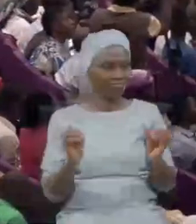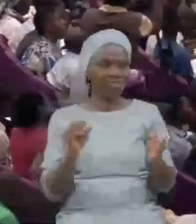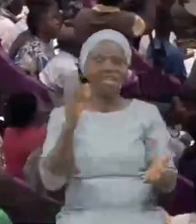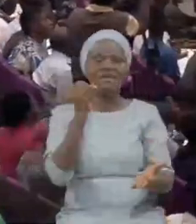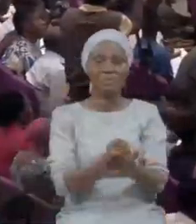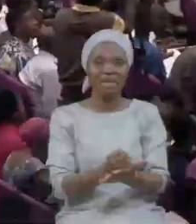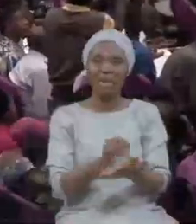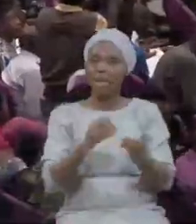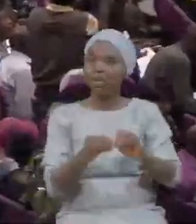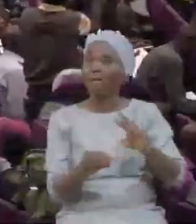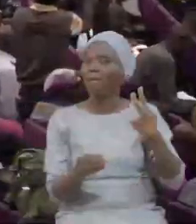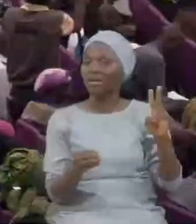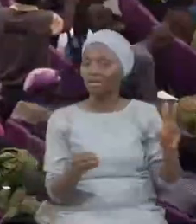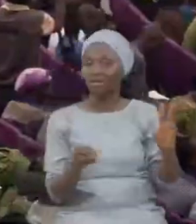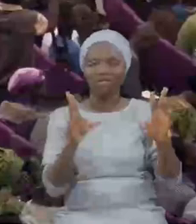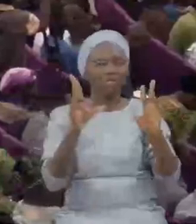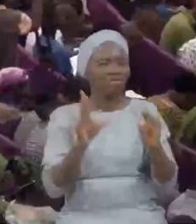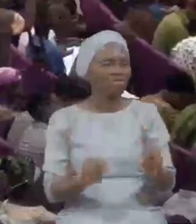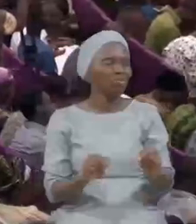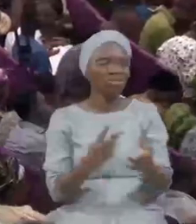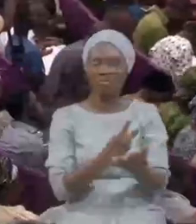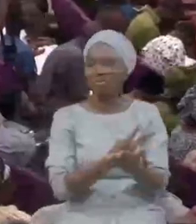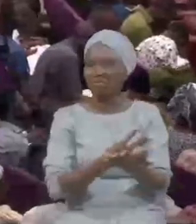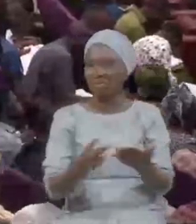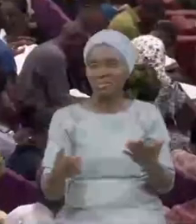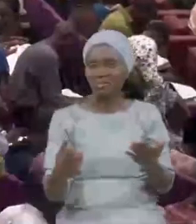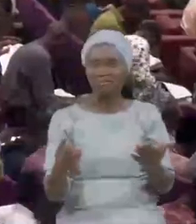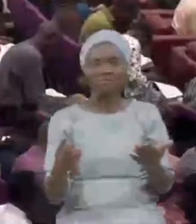Amen. 2, plus jamais de retard.